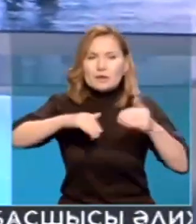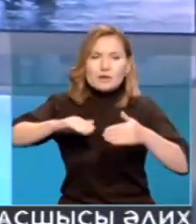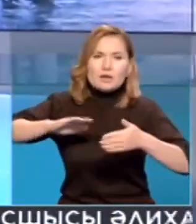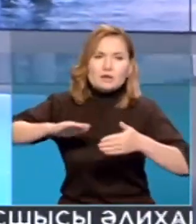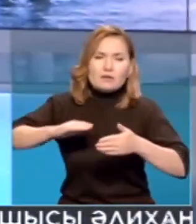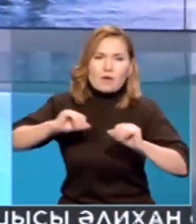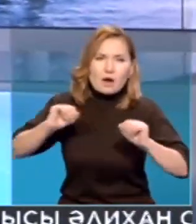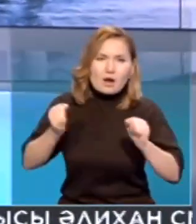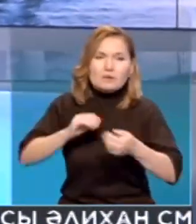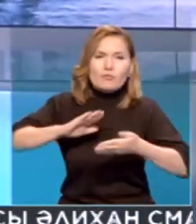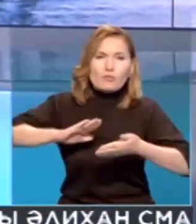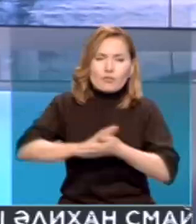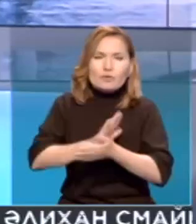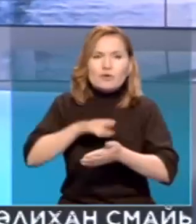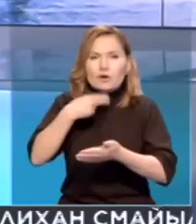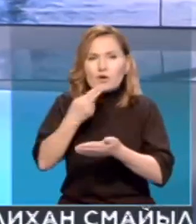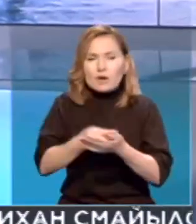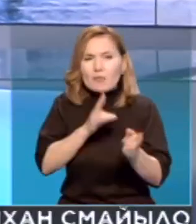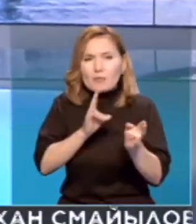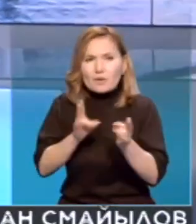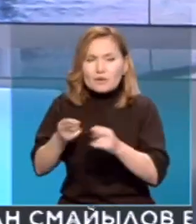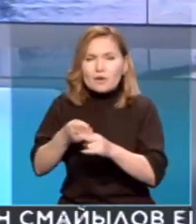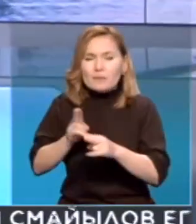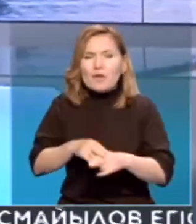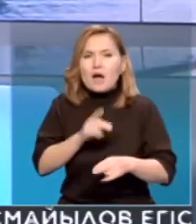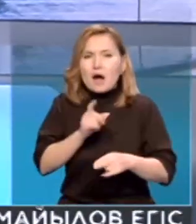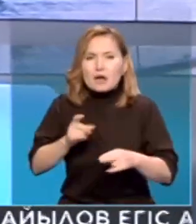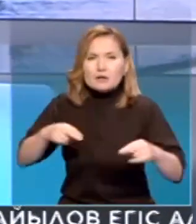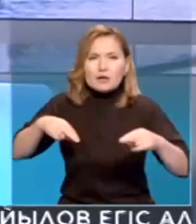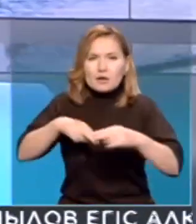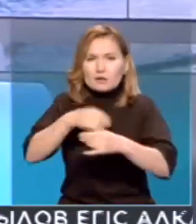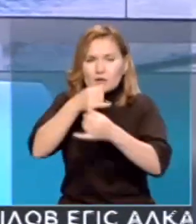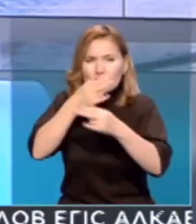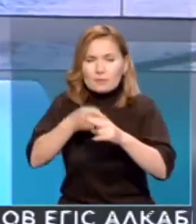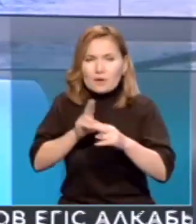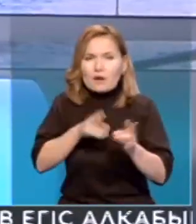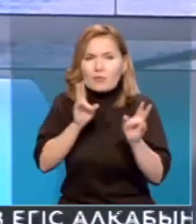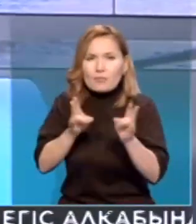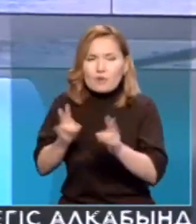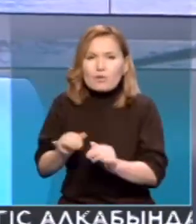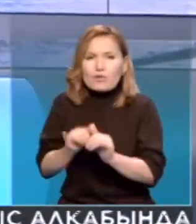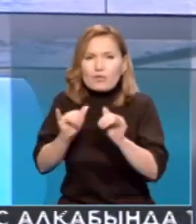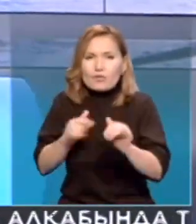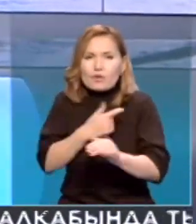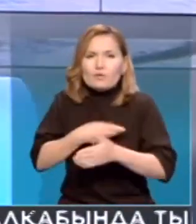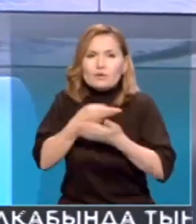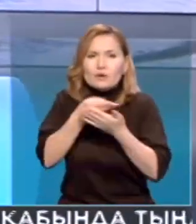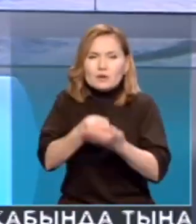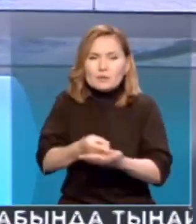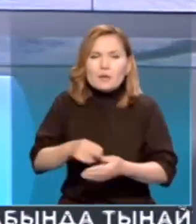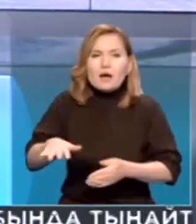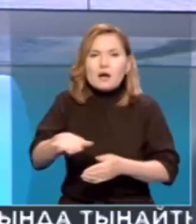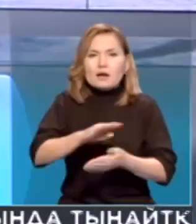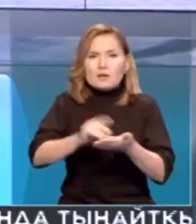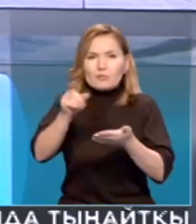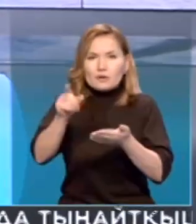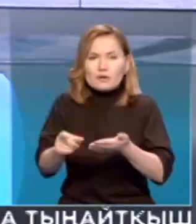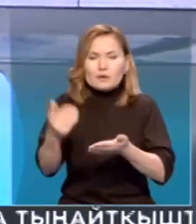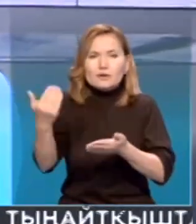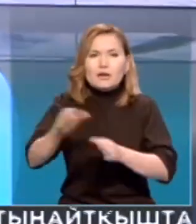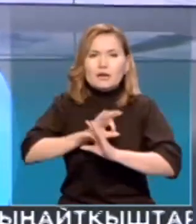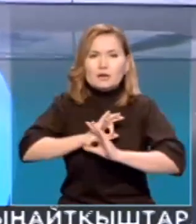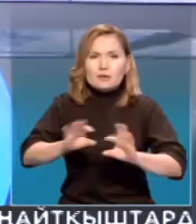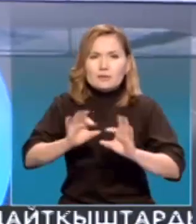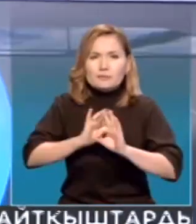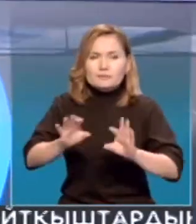қоғамдық көліктер тоқтады. Көк мұзда тіпті жаяу жүрудің өзі мұңға айналып, жарақат алғандар күрт көбейді. Өңірдегі ахуалды әріптесім